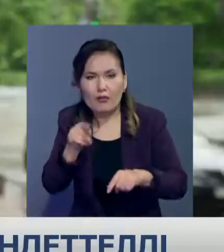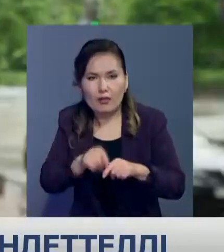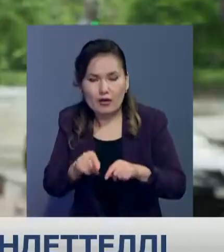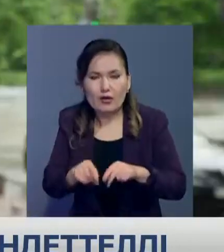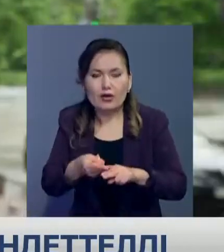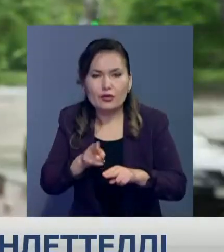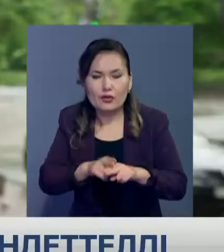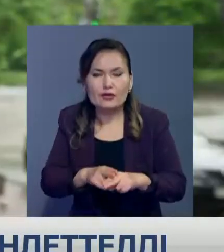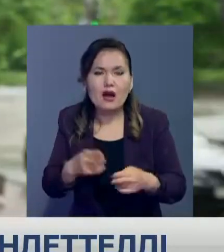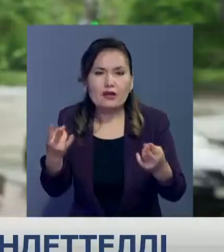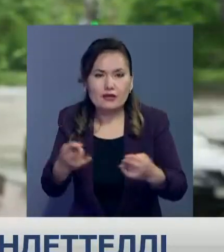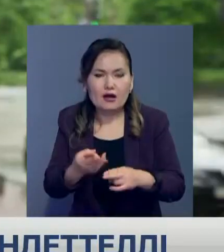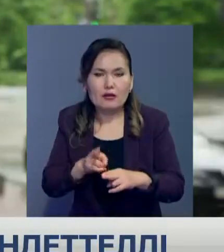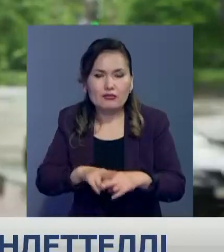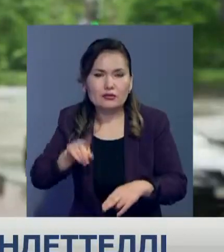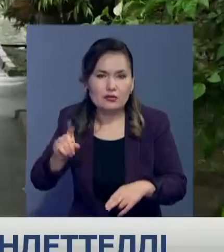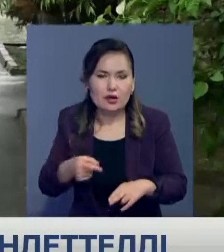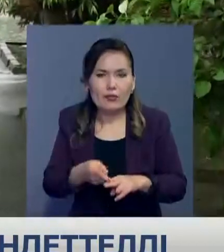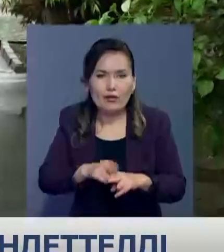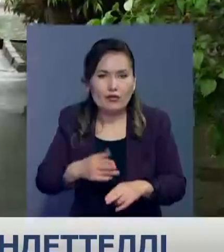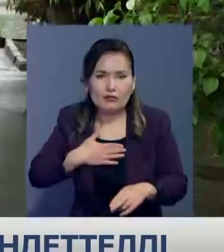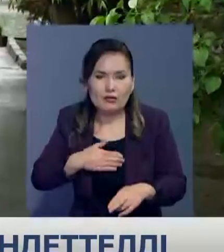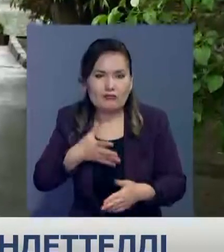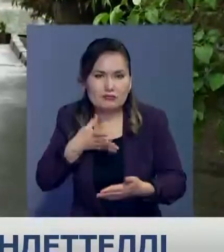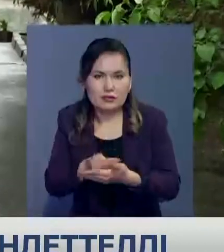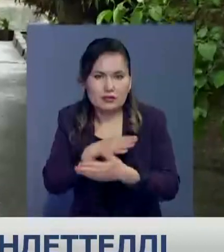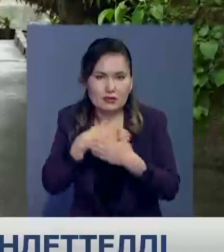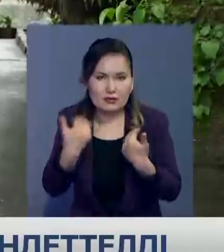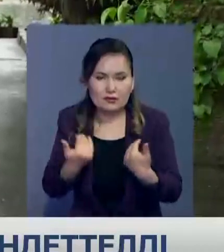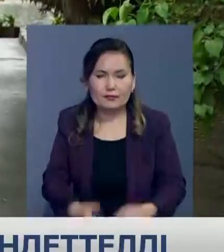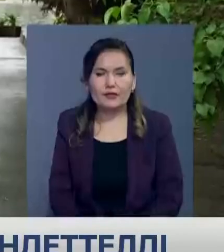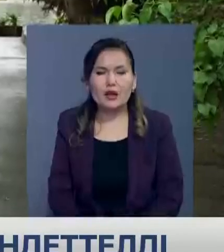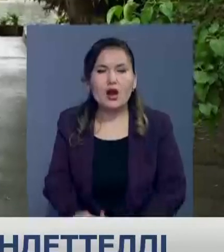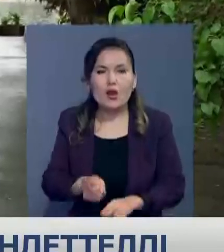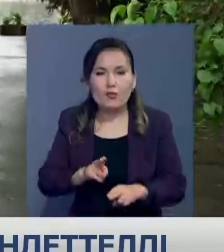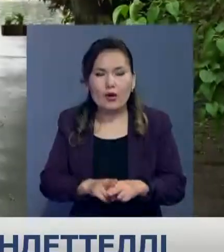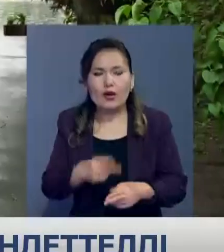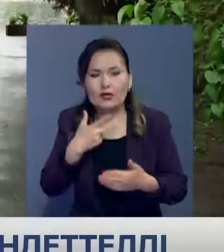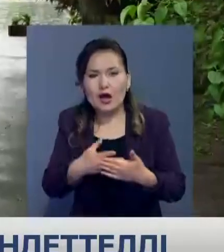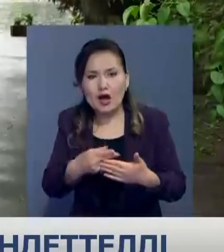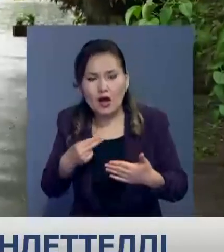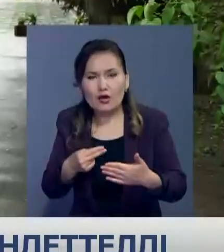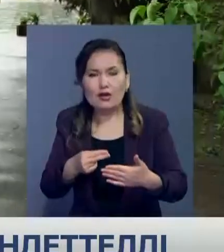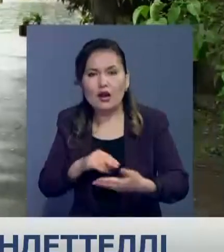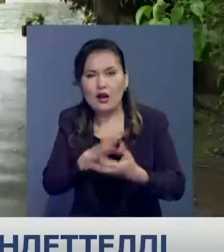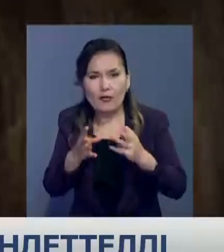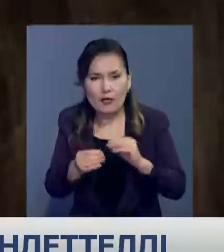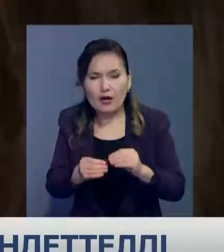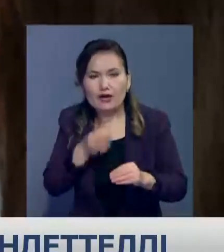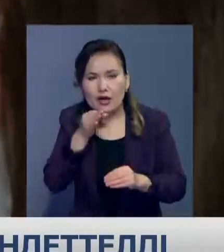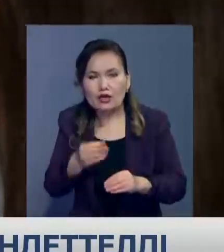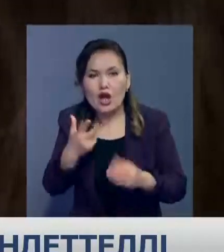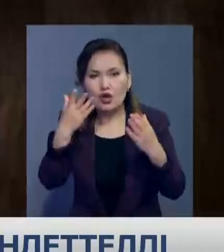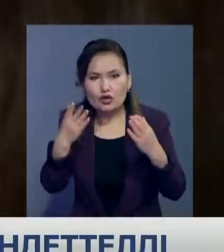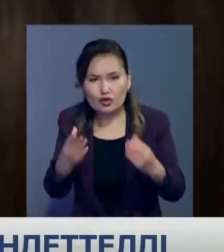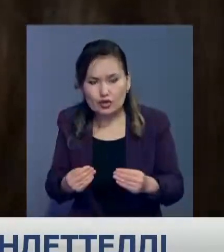қалтаңыздан төлеуге шарасыз міндеттелесіз. Ең қызығы бұл анализдің жарамдылық мерзімі 3 күн ғана. Егер осы